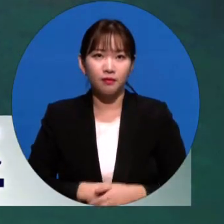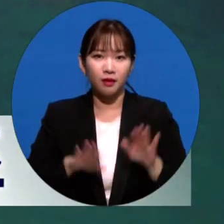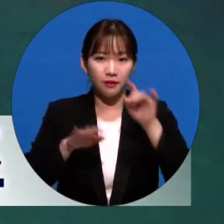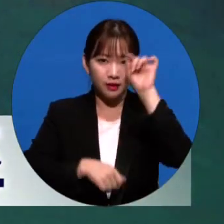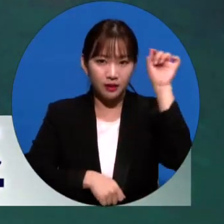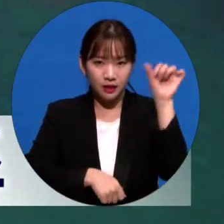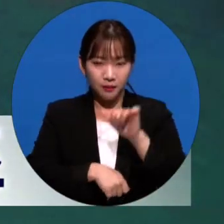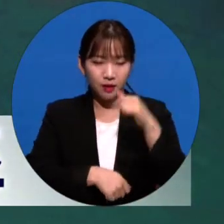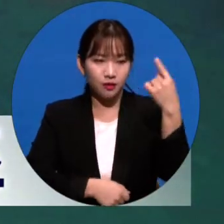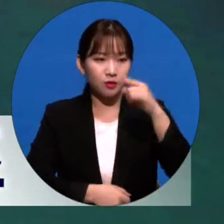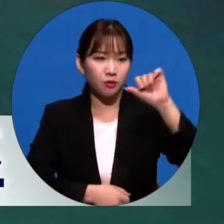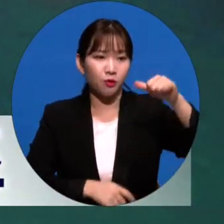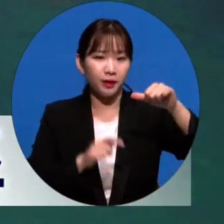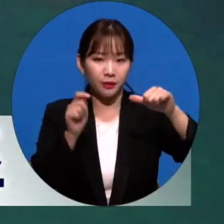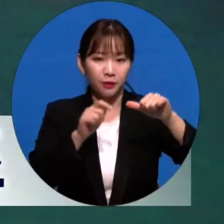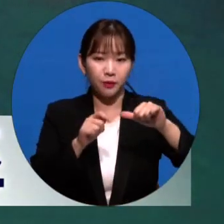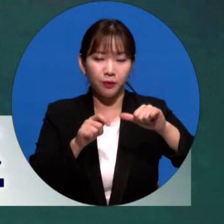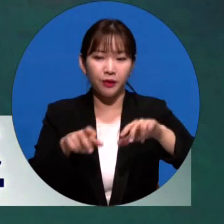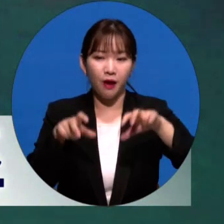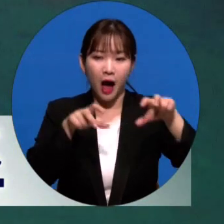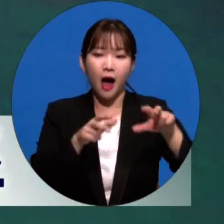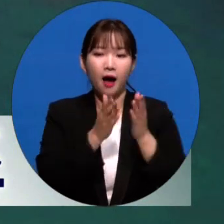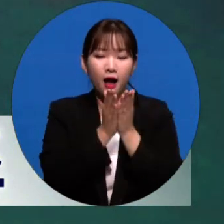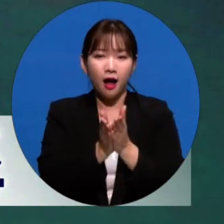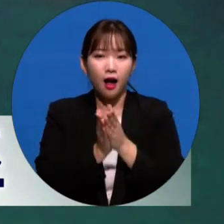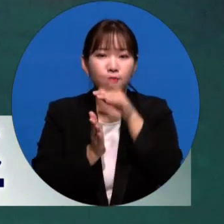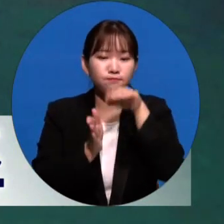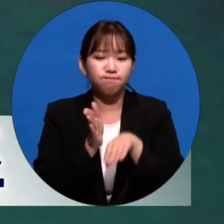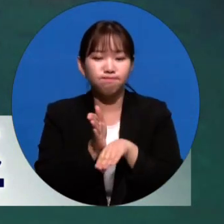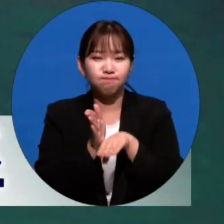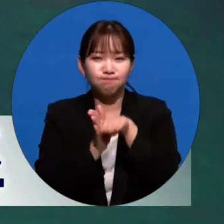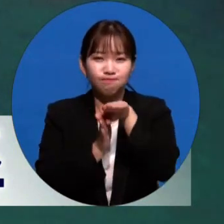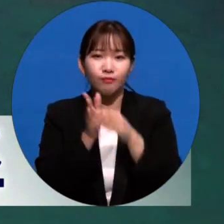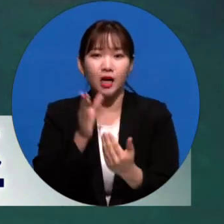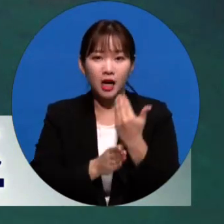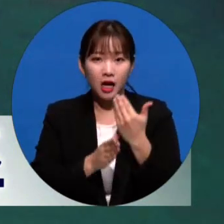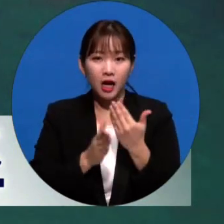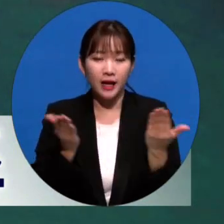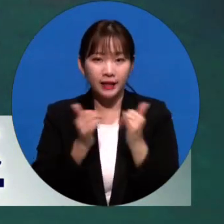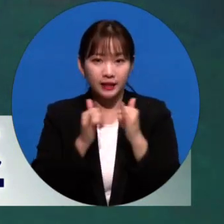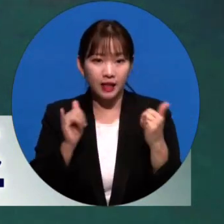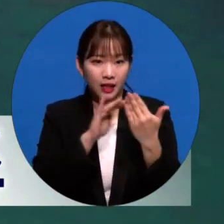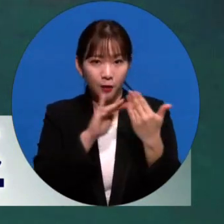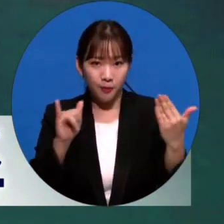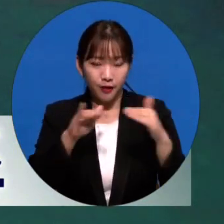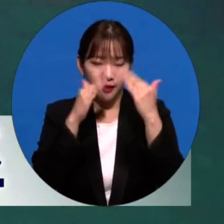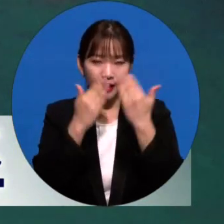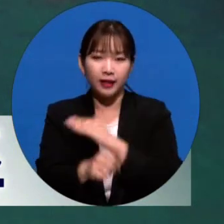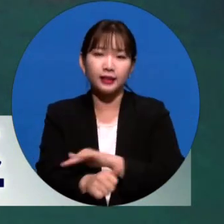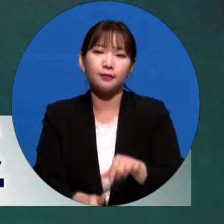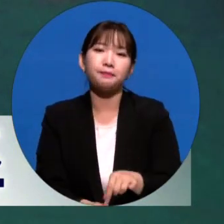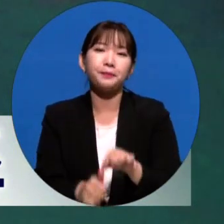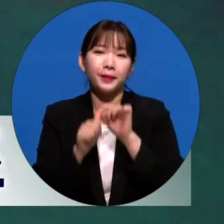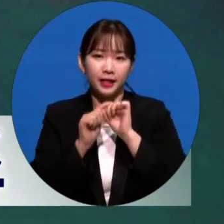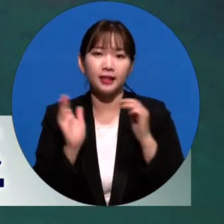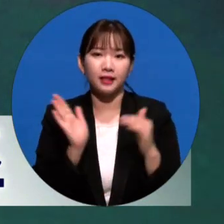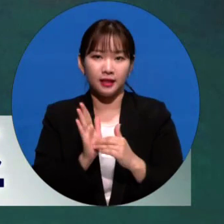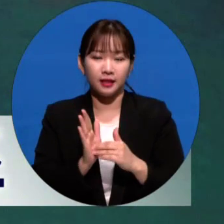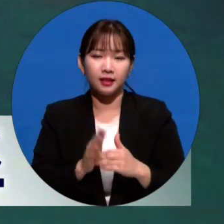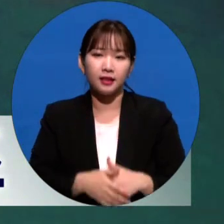오늘 새벽 1500톤급 화물선에서 침수 사고가 발생했는데 선원 9명은 모두 무사히